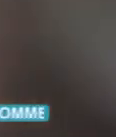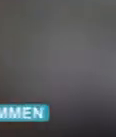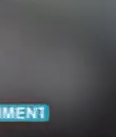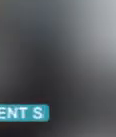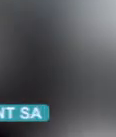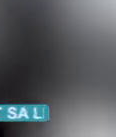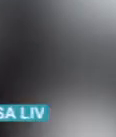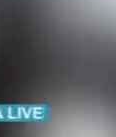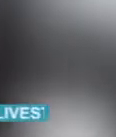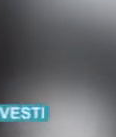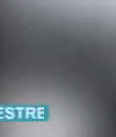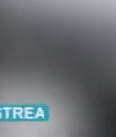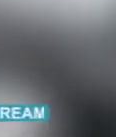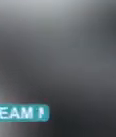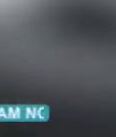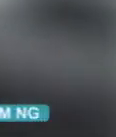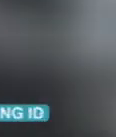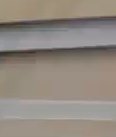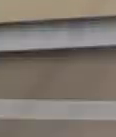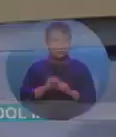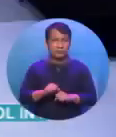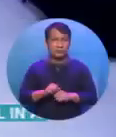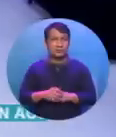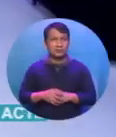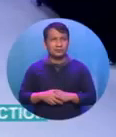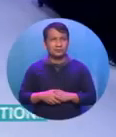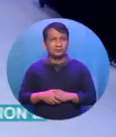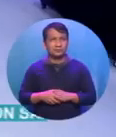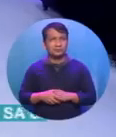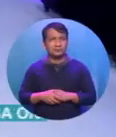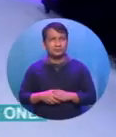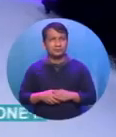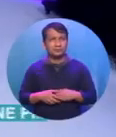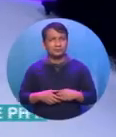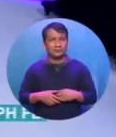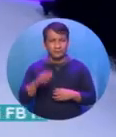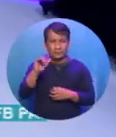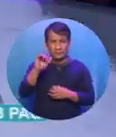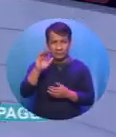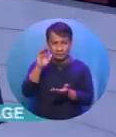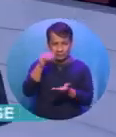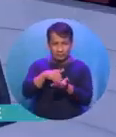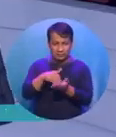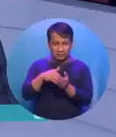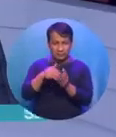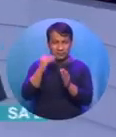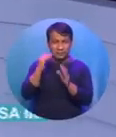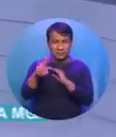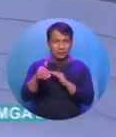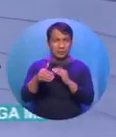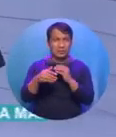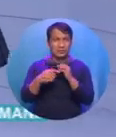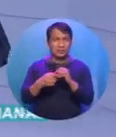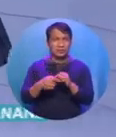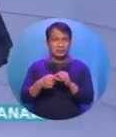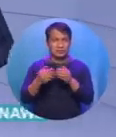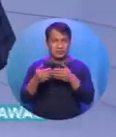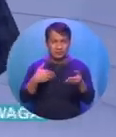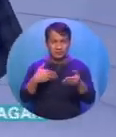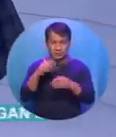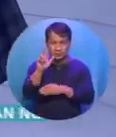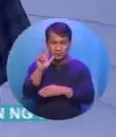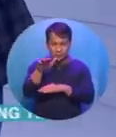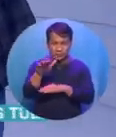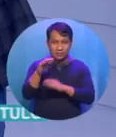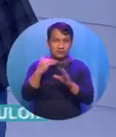umuulan, nababasa po kami. Ayun. Ma'am, 25,000 pesos. Bago po